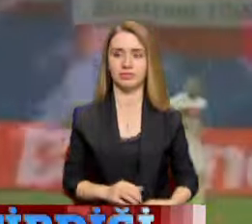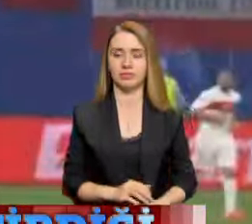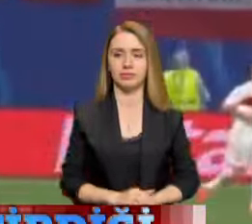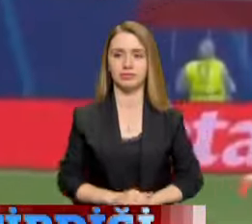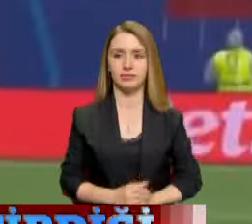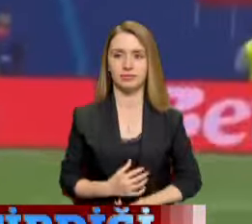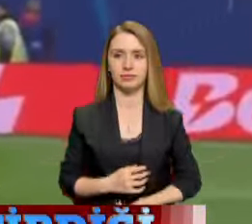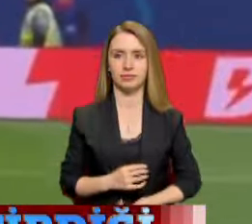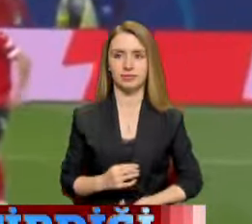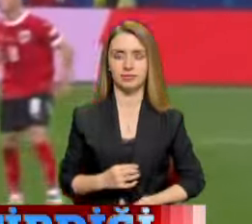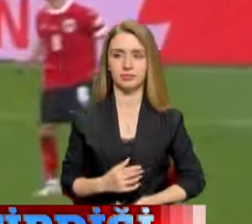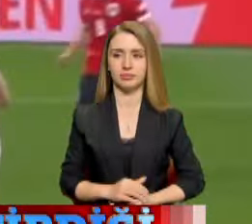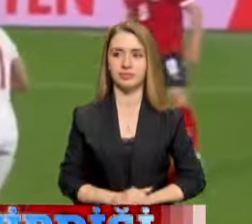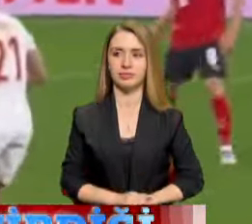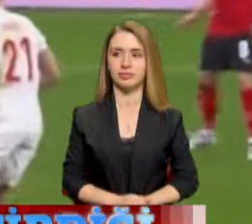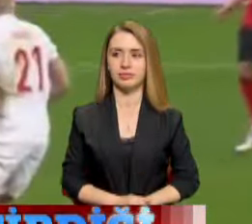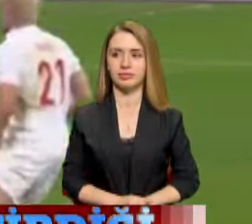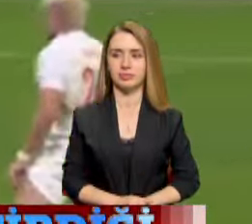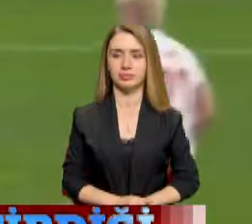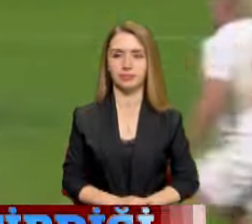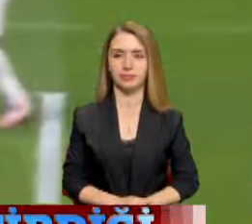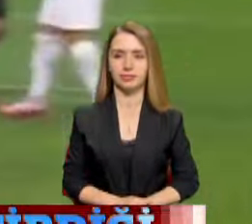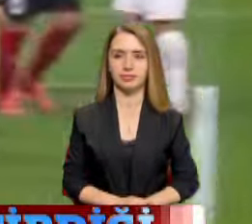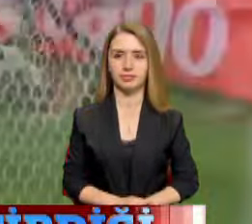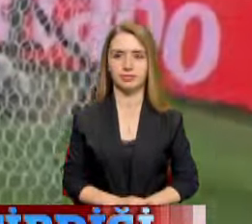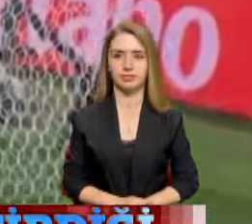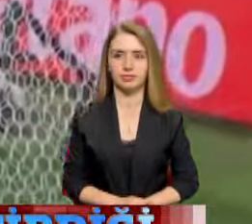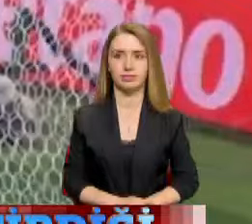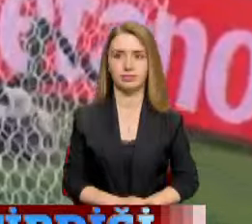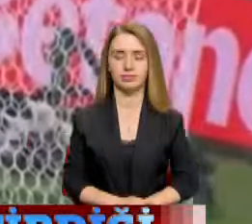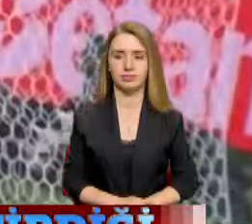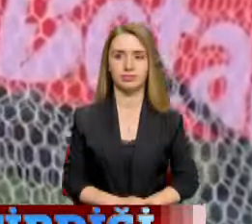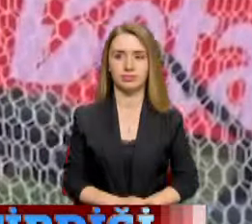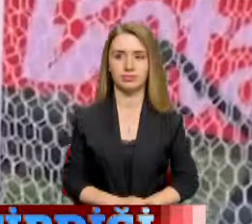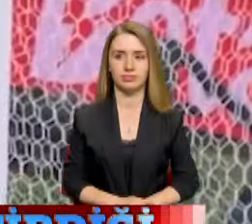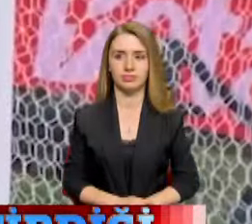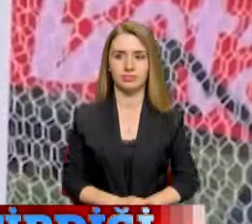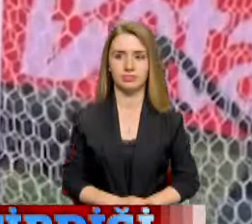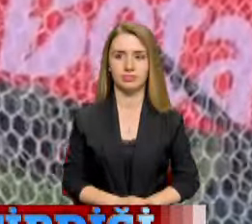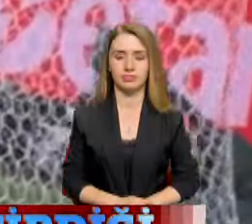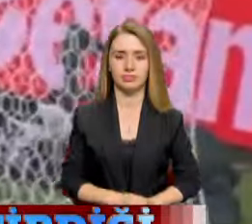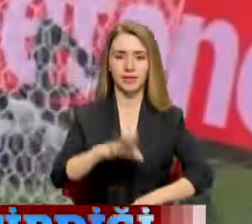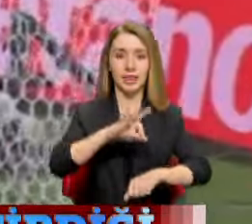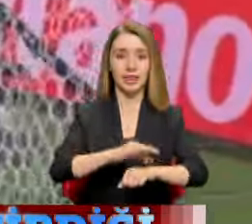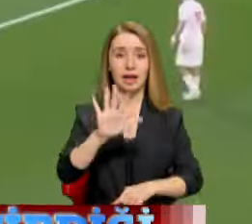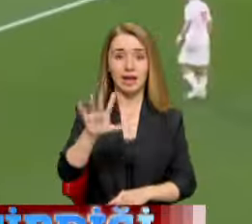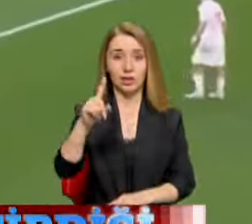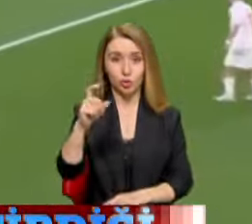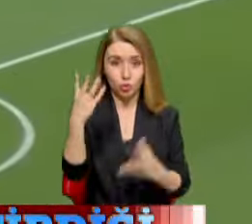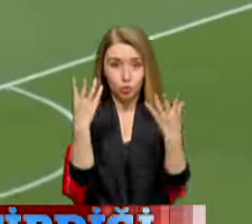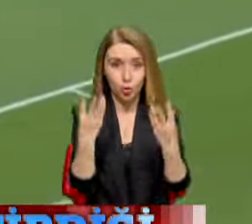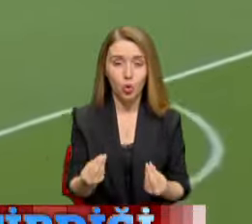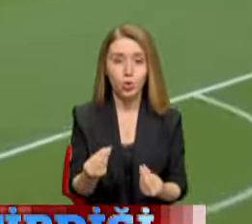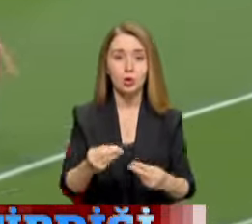Merih! Harikasın! Harikasın! Altın kafa! Altın kafa! Dakika 59'u